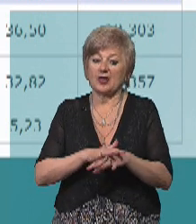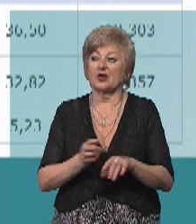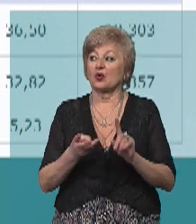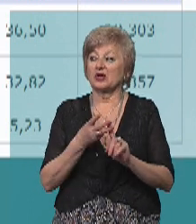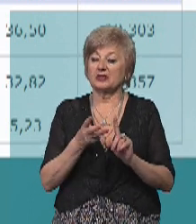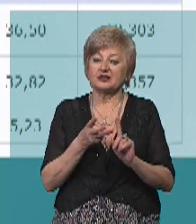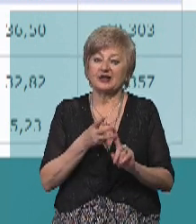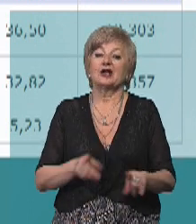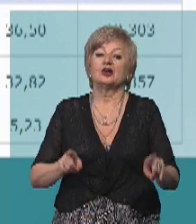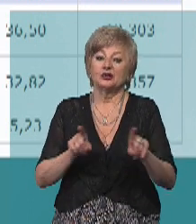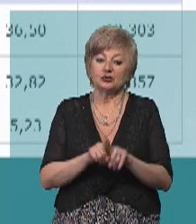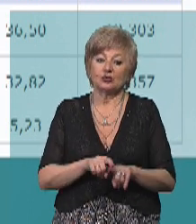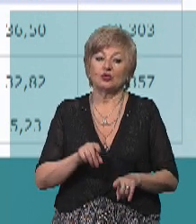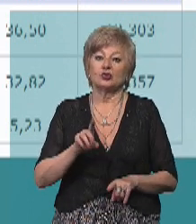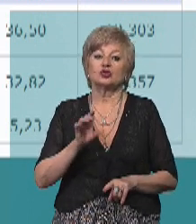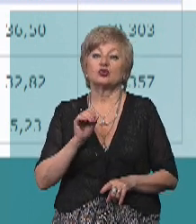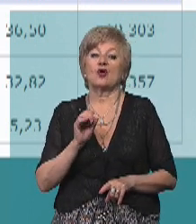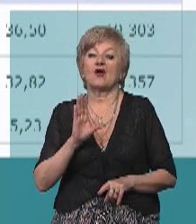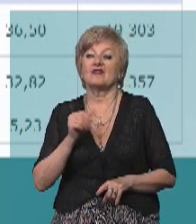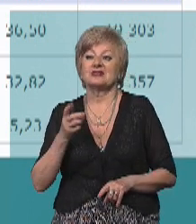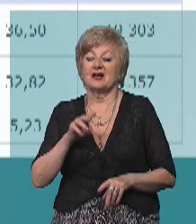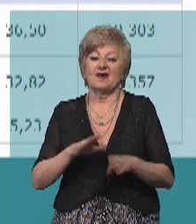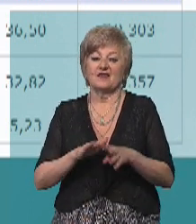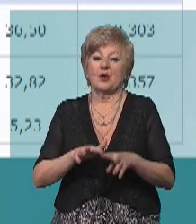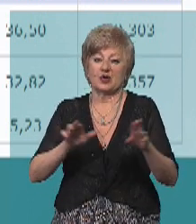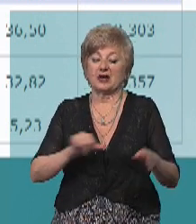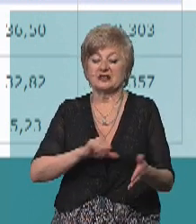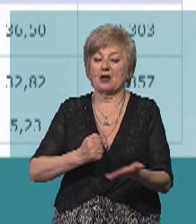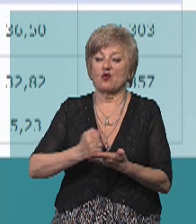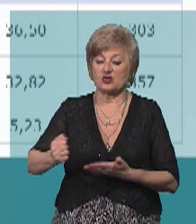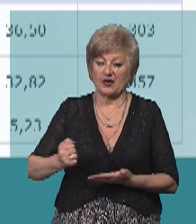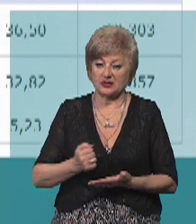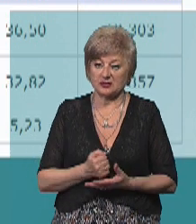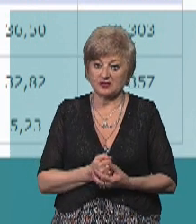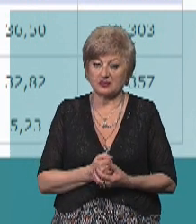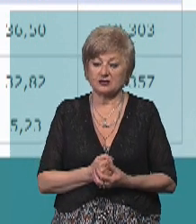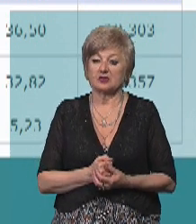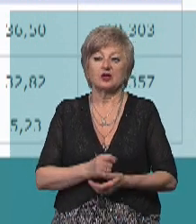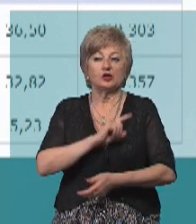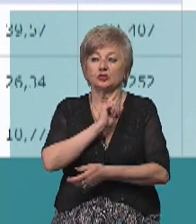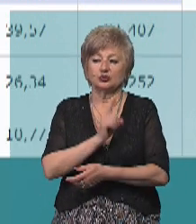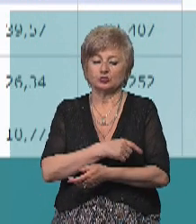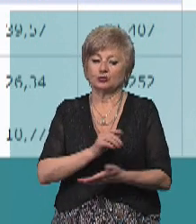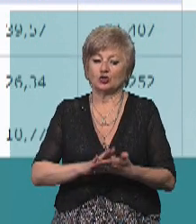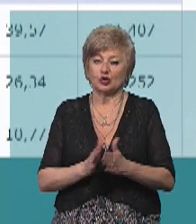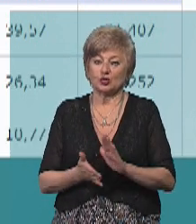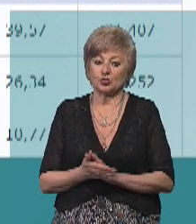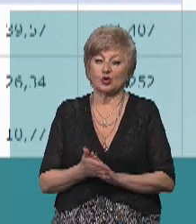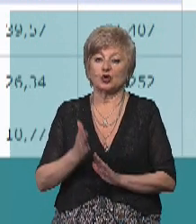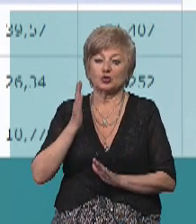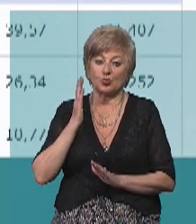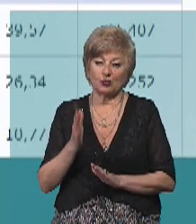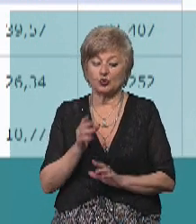третя позиція теж у Боговіна, але Василя, самовисування. Напружена дуже там ситуація, будемо за